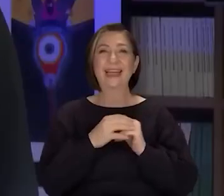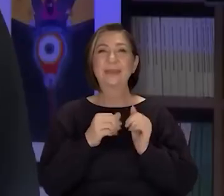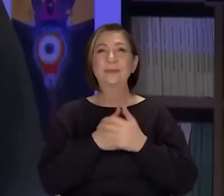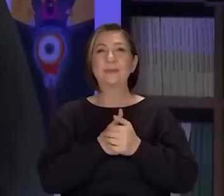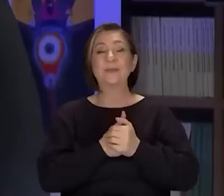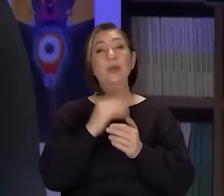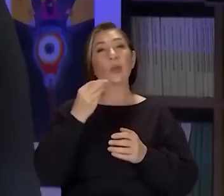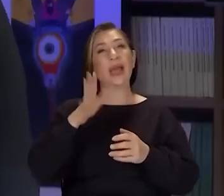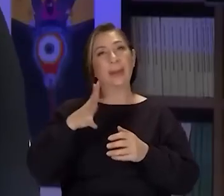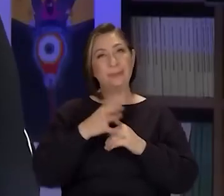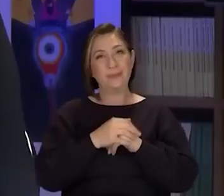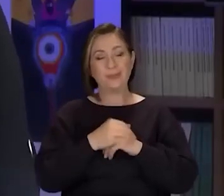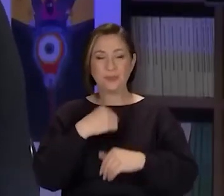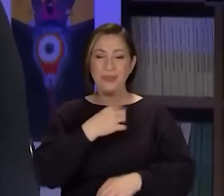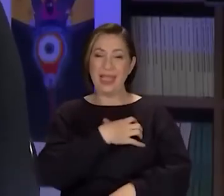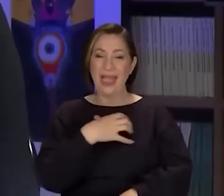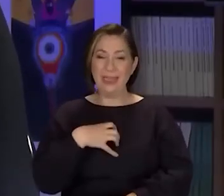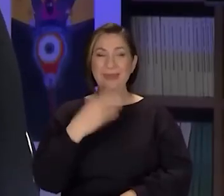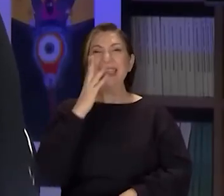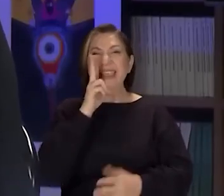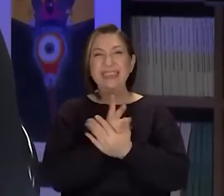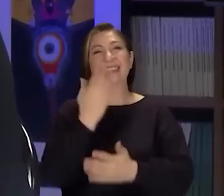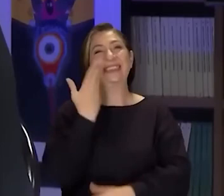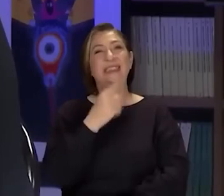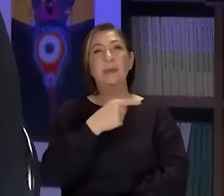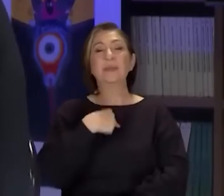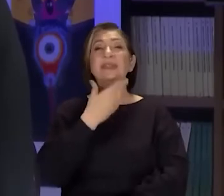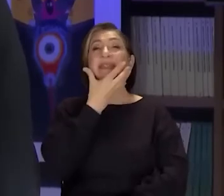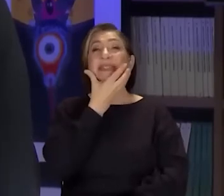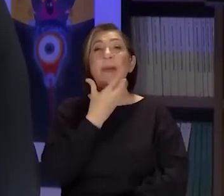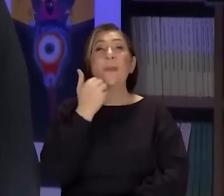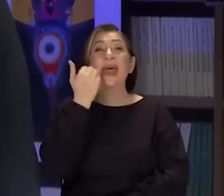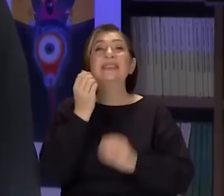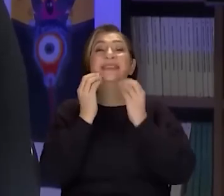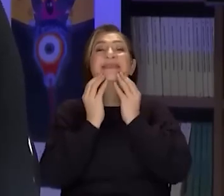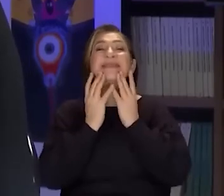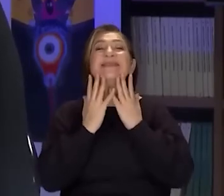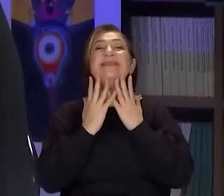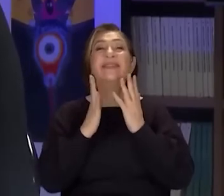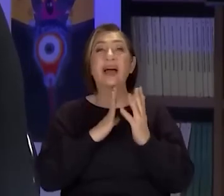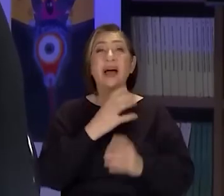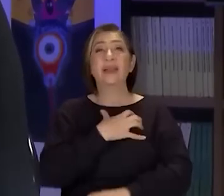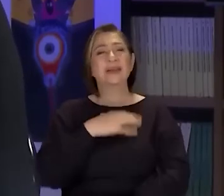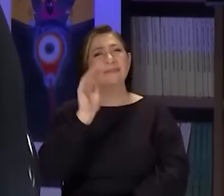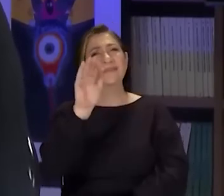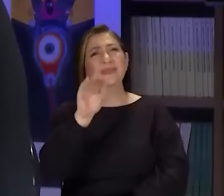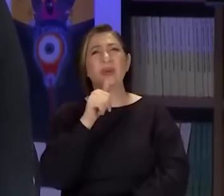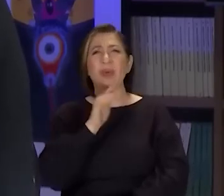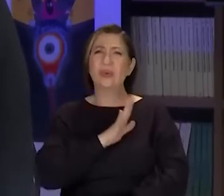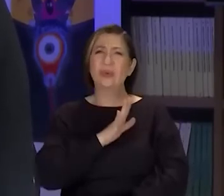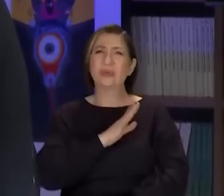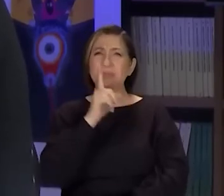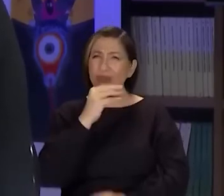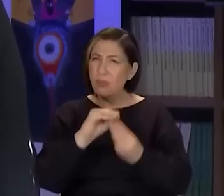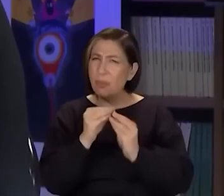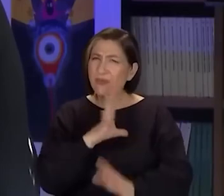Ya çok garip. Benim anneciğim kesin izleyecek bu programı. Benim sakallarım beyaz çıkıyor. Ve annem sürekli bana şey diyor. Oğlum bir derdin